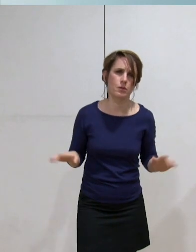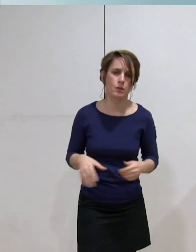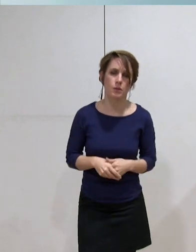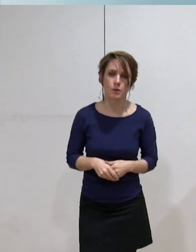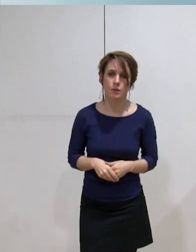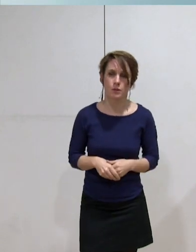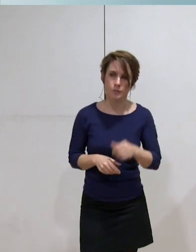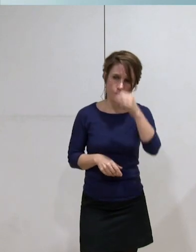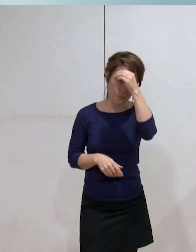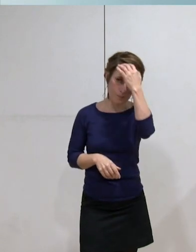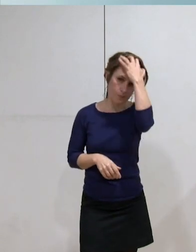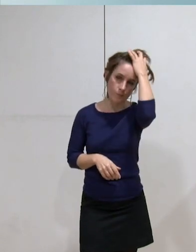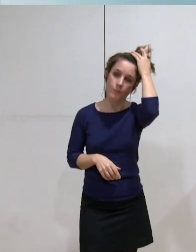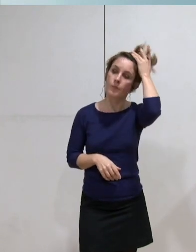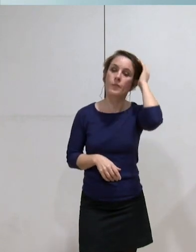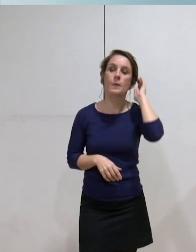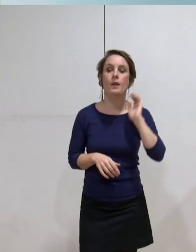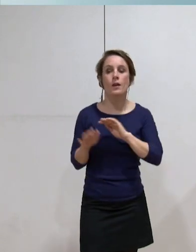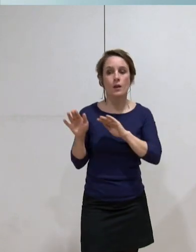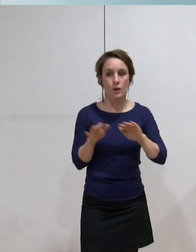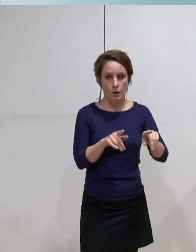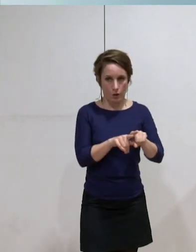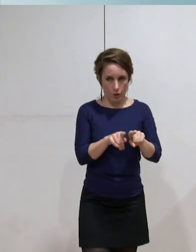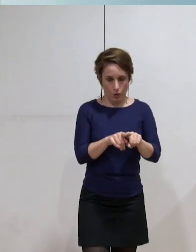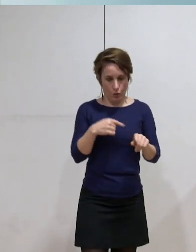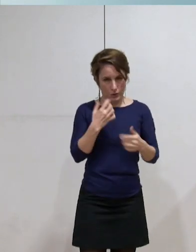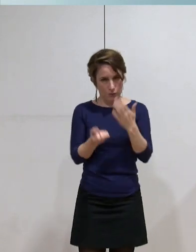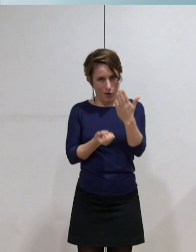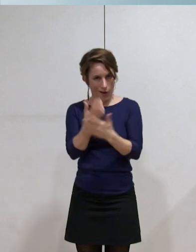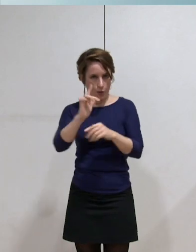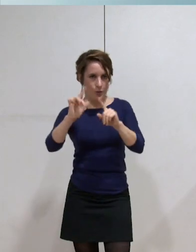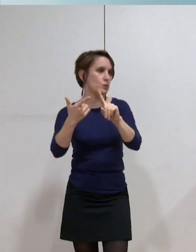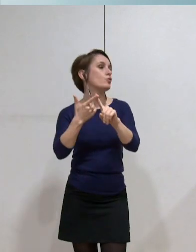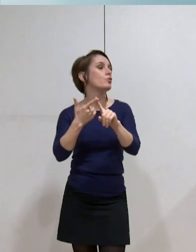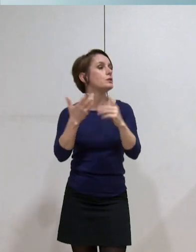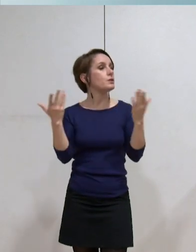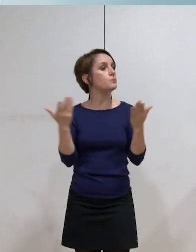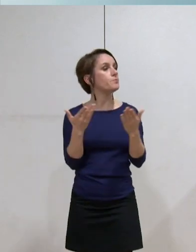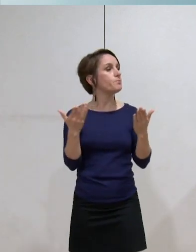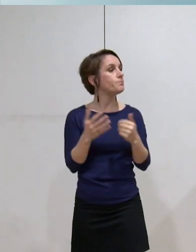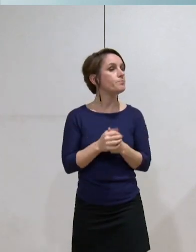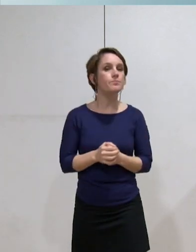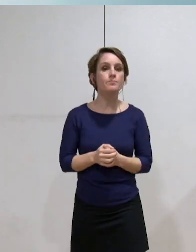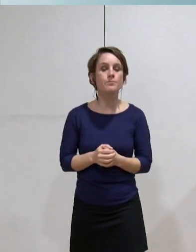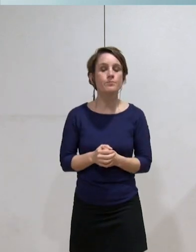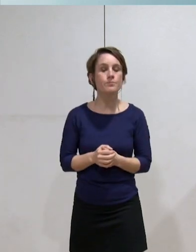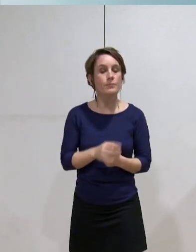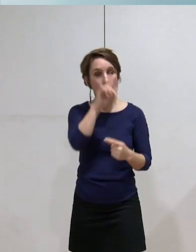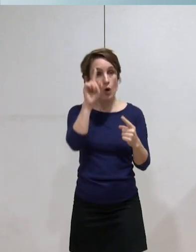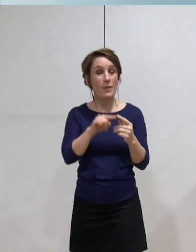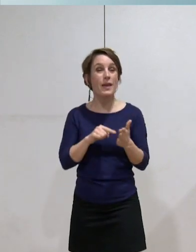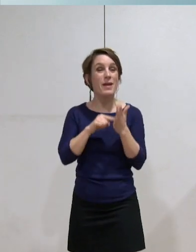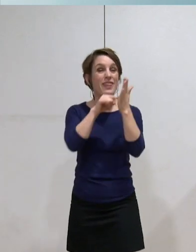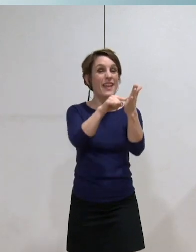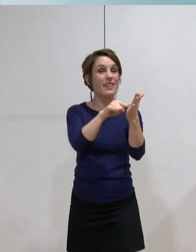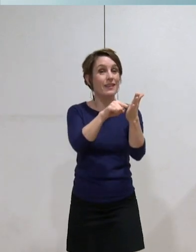place je voudrais également dire une deuxième petite chose dans ce qui a été abordé c'est la question du transfert de la dette